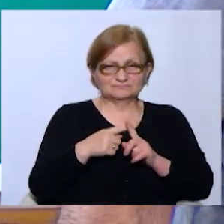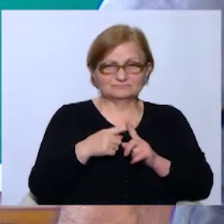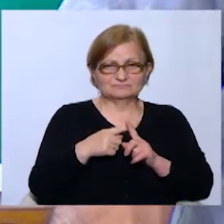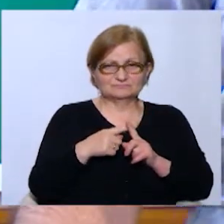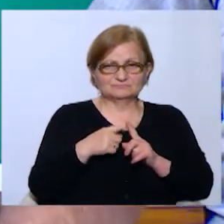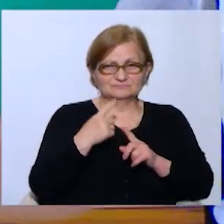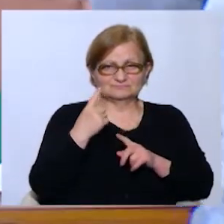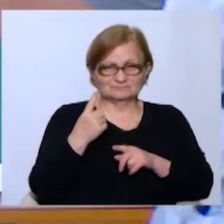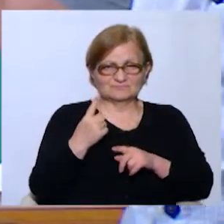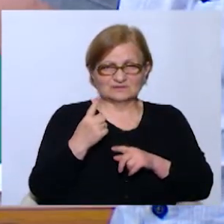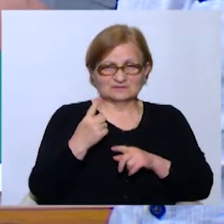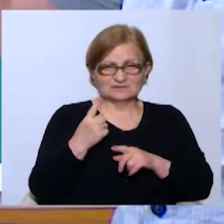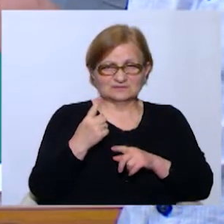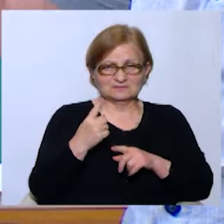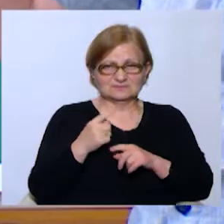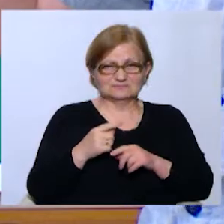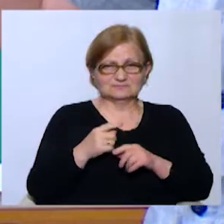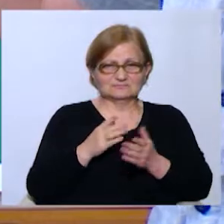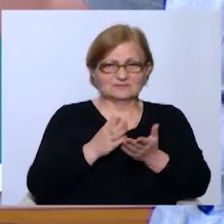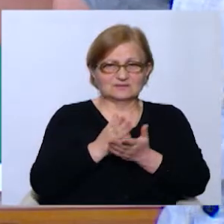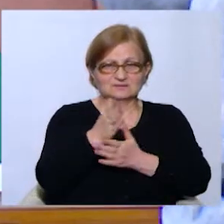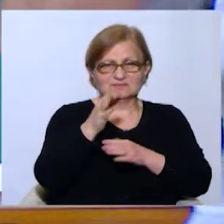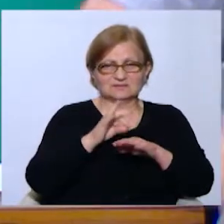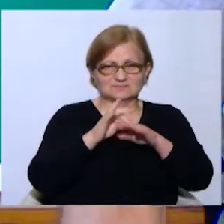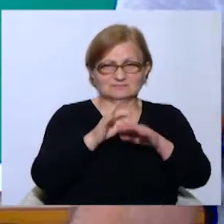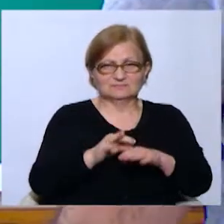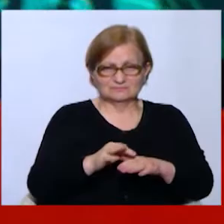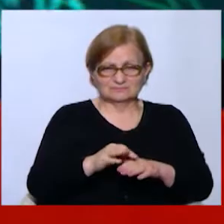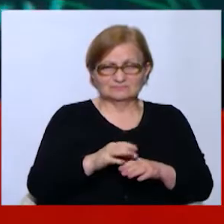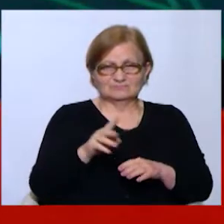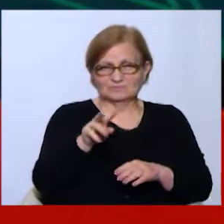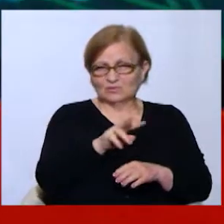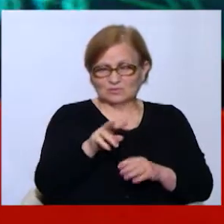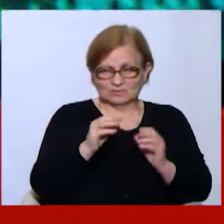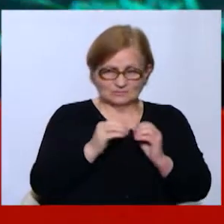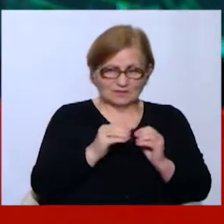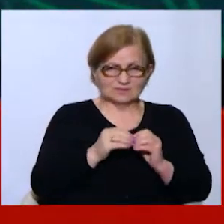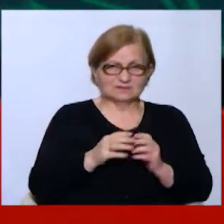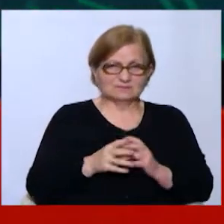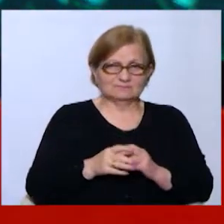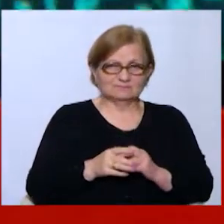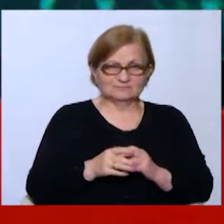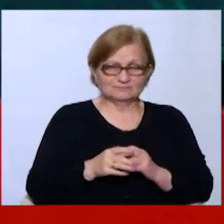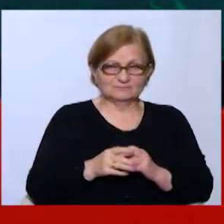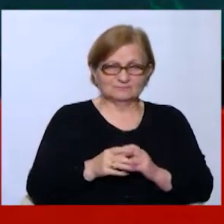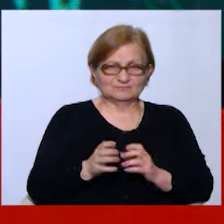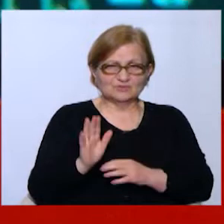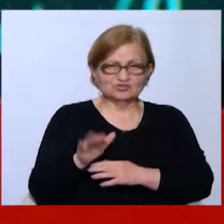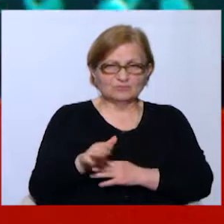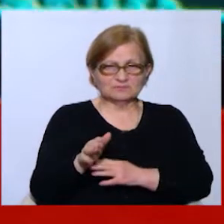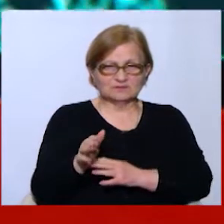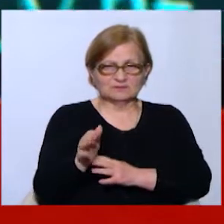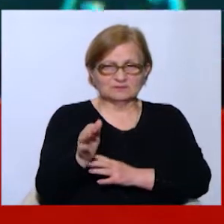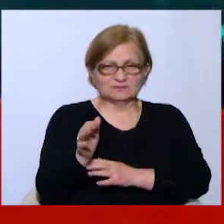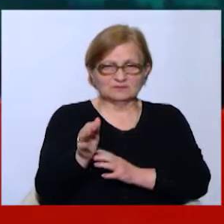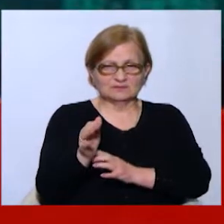მივიყვანეთ? 1-იანთან. მართალია. 9 და 1 ესეც არის 10. შემდეგი როგორც მე